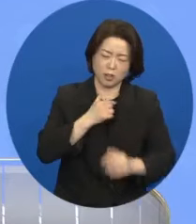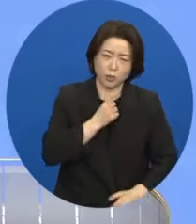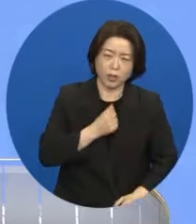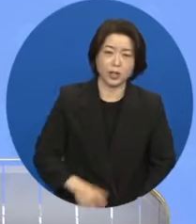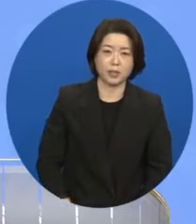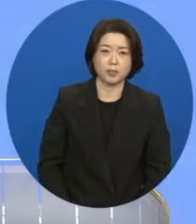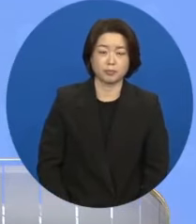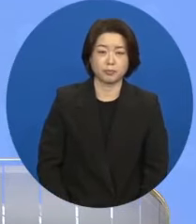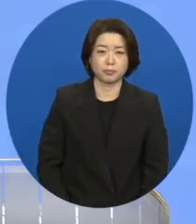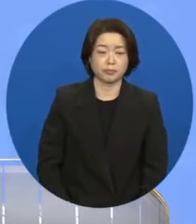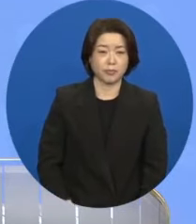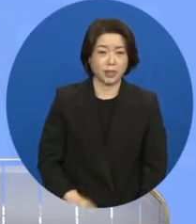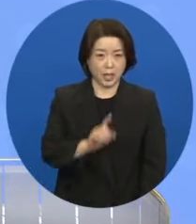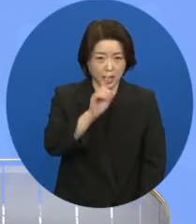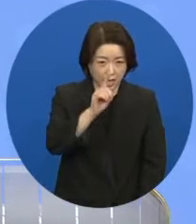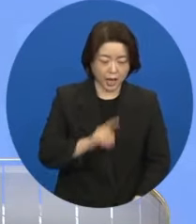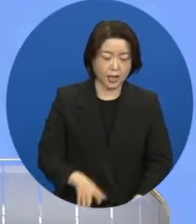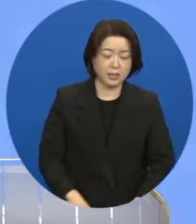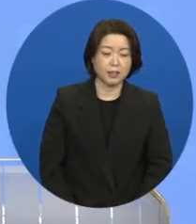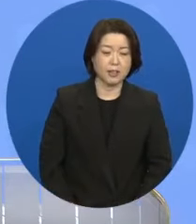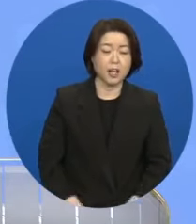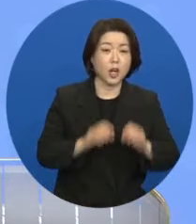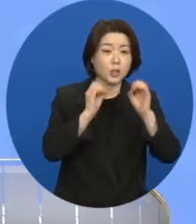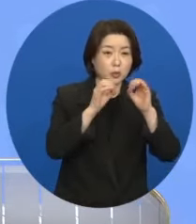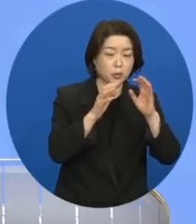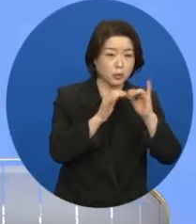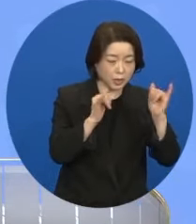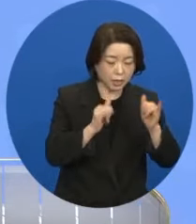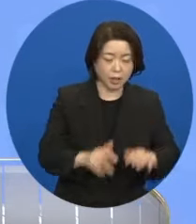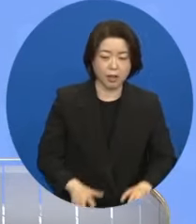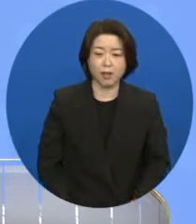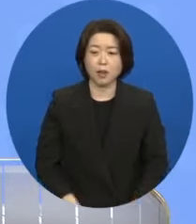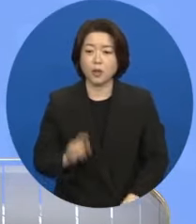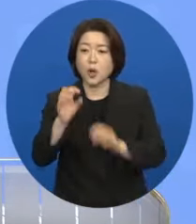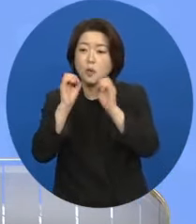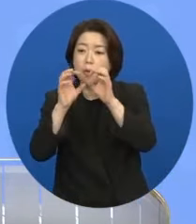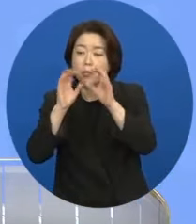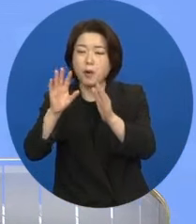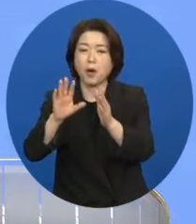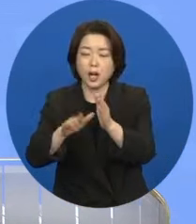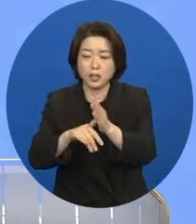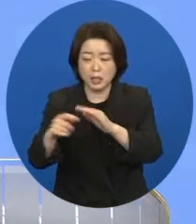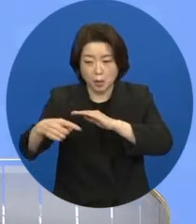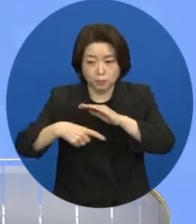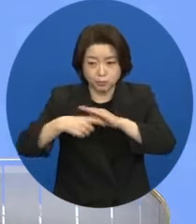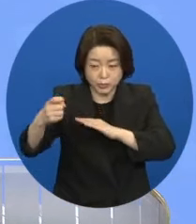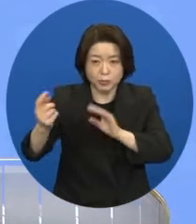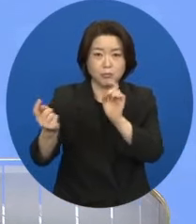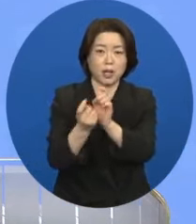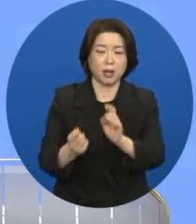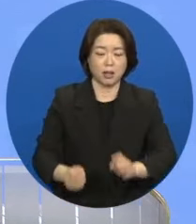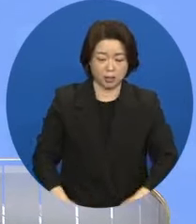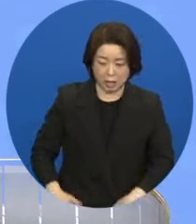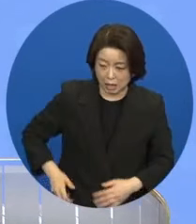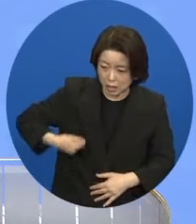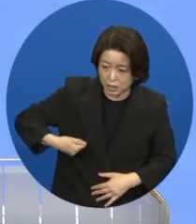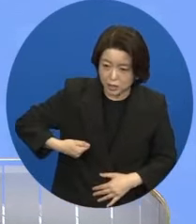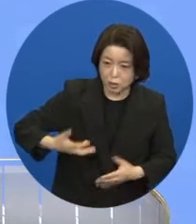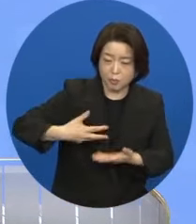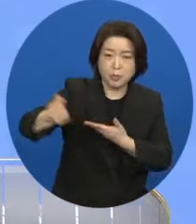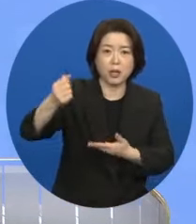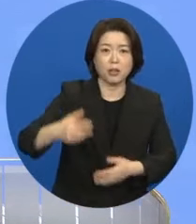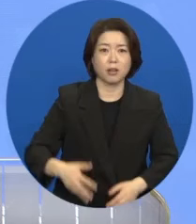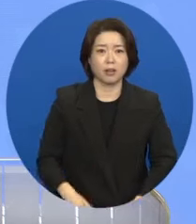전도자가 복음을 전하다가 강도를 만났습니다 강도에게 자신의 가진 것을 다 뺏겼어요 분 강도